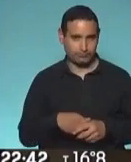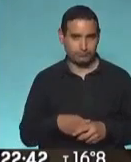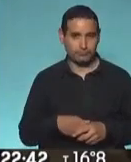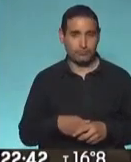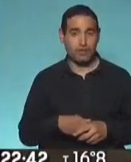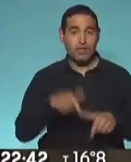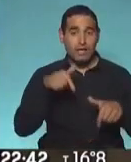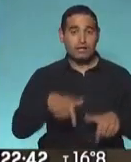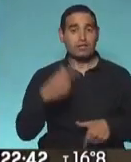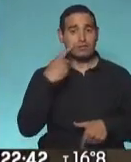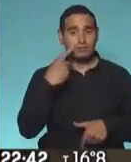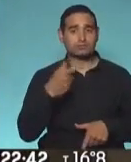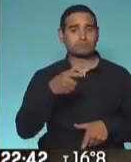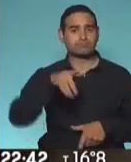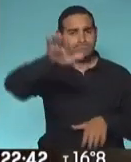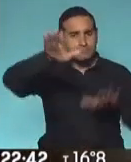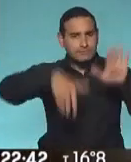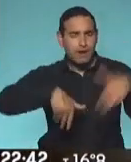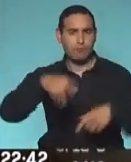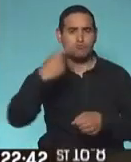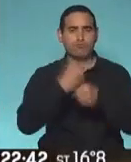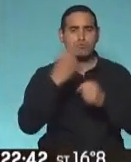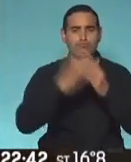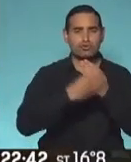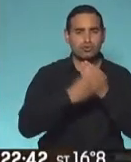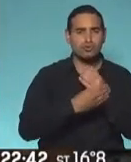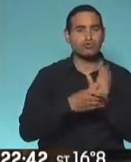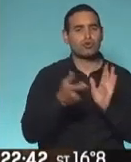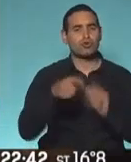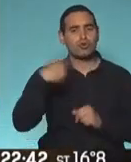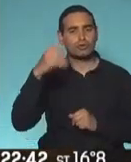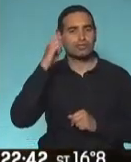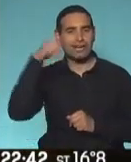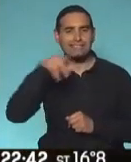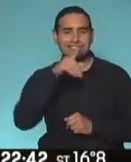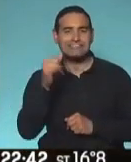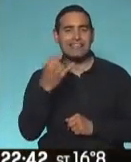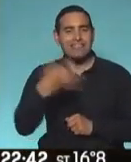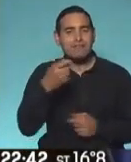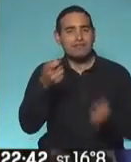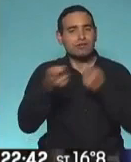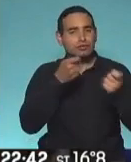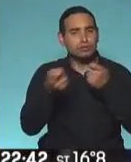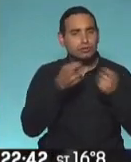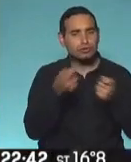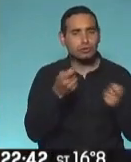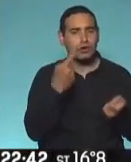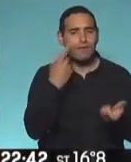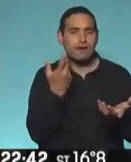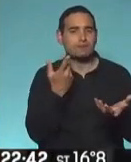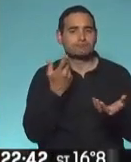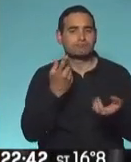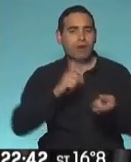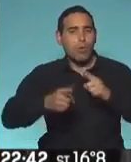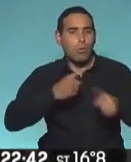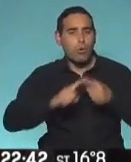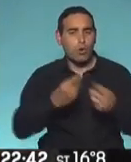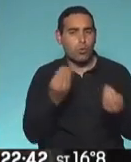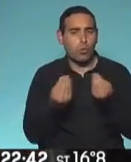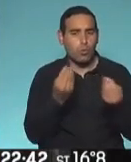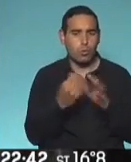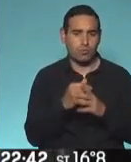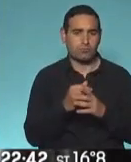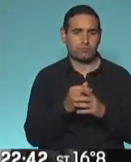מכאן לנתניהו ולליכוד: בואו למשא ומתן עם דיבור על תוכן ובלי תנאים מוקדמים,